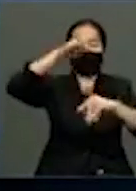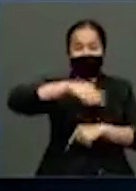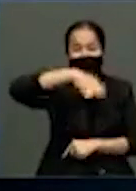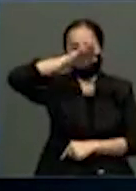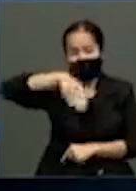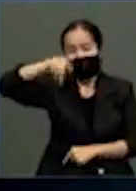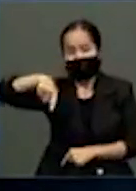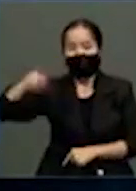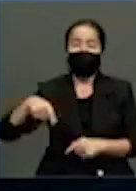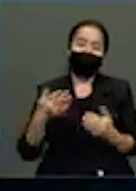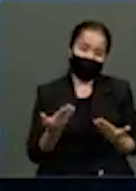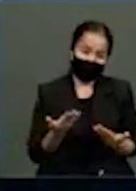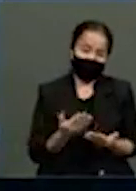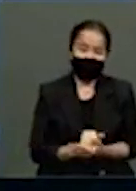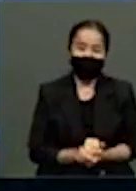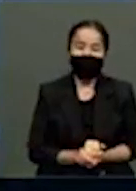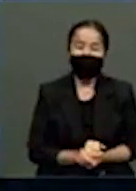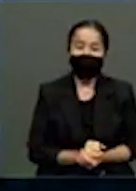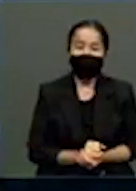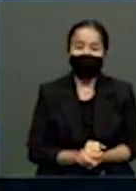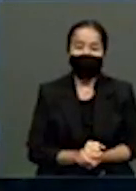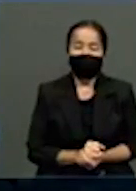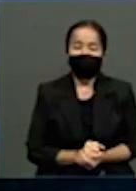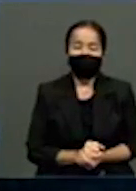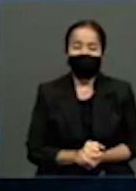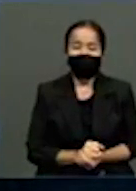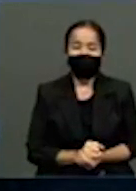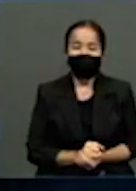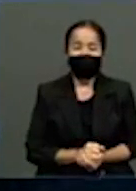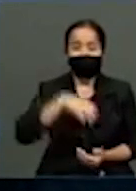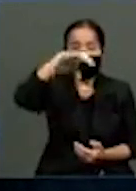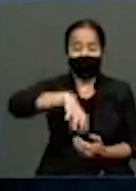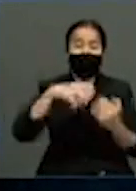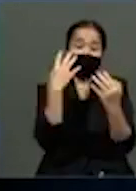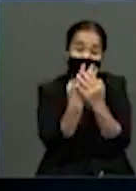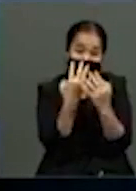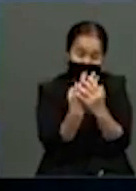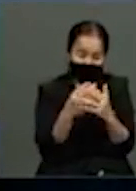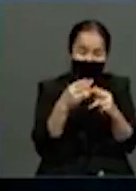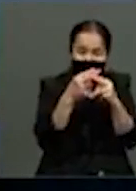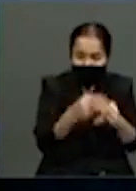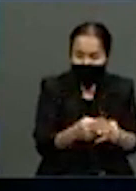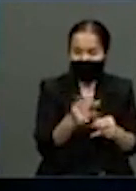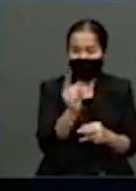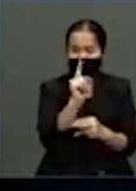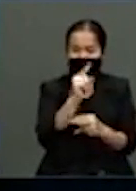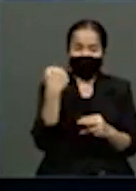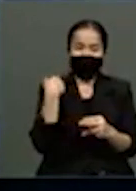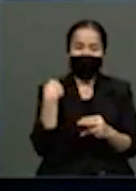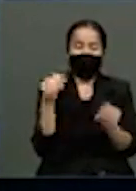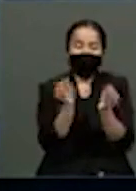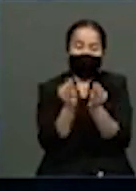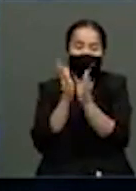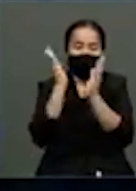ครับไปดูที่ตัวเลขของทางเรือนจำเฉพาะเลยนะครับเพราะวันนี้เพิ่มขึ้นมาเป็นตัวเลข 2,000 กว่